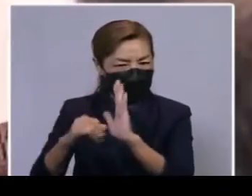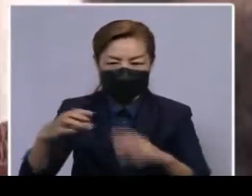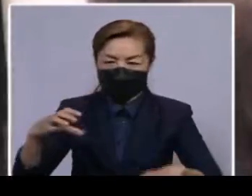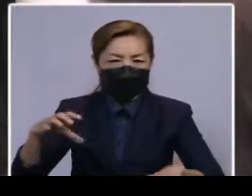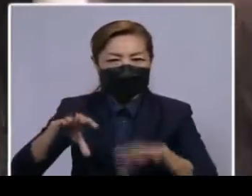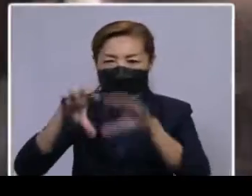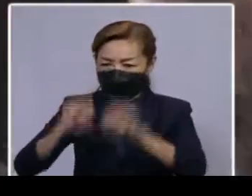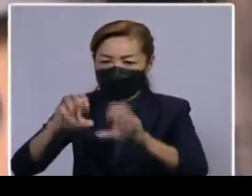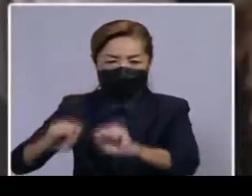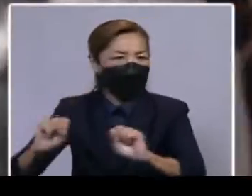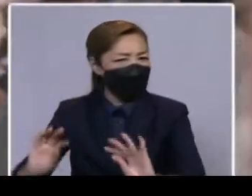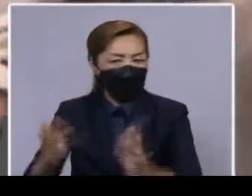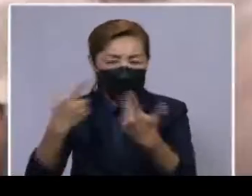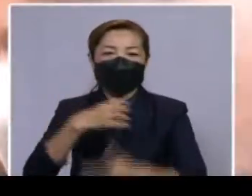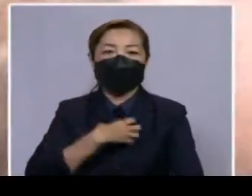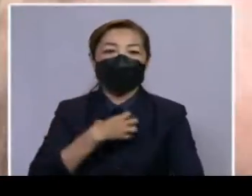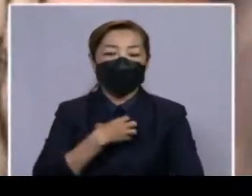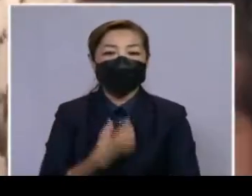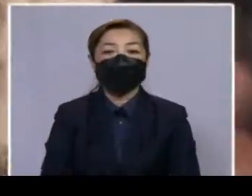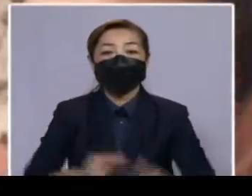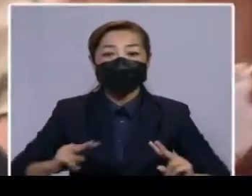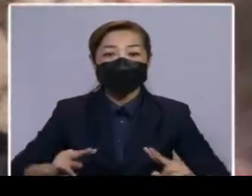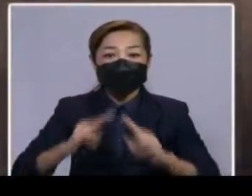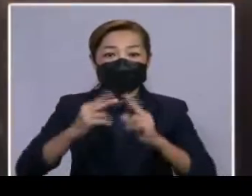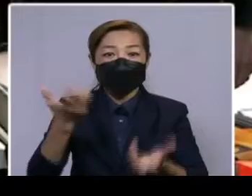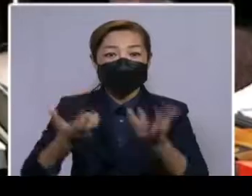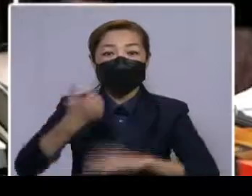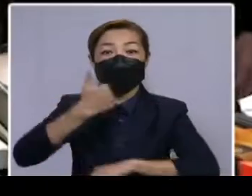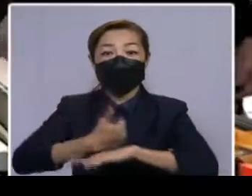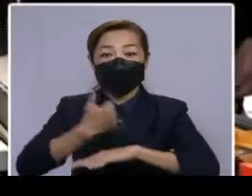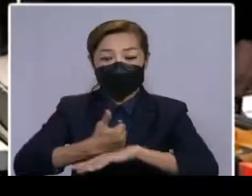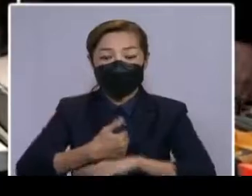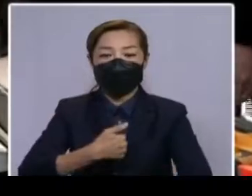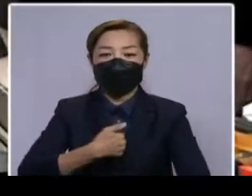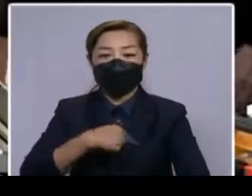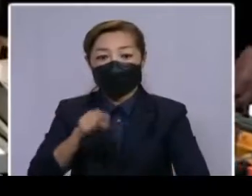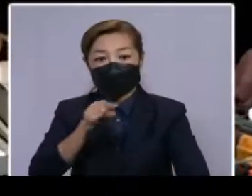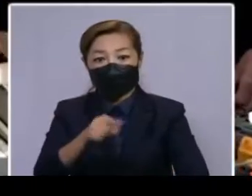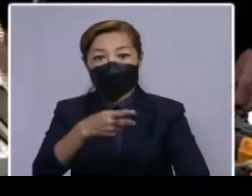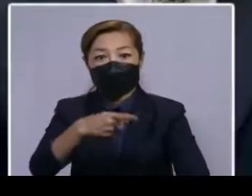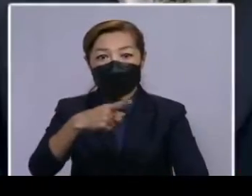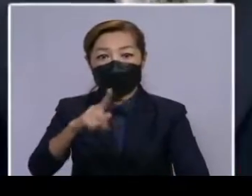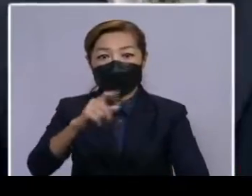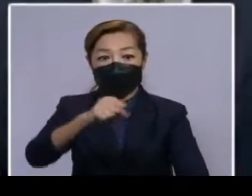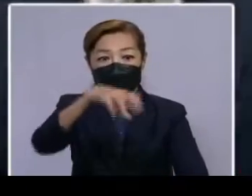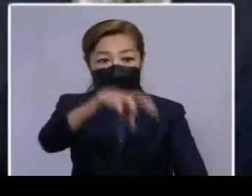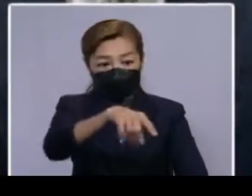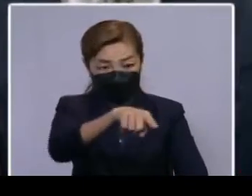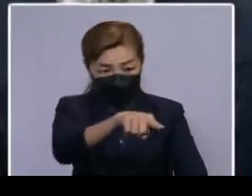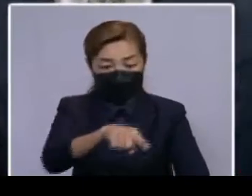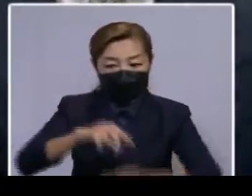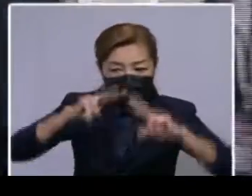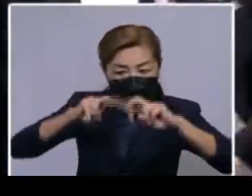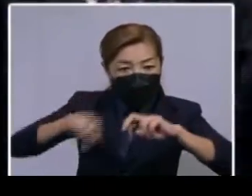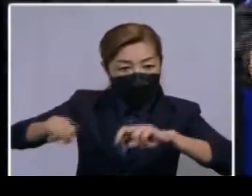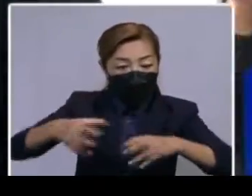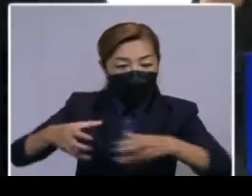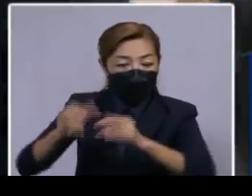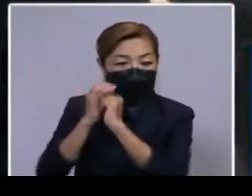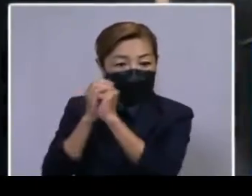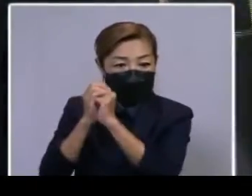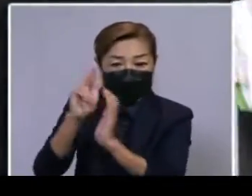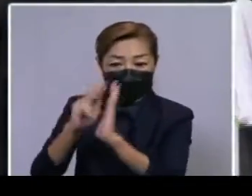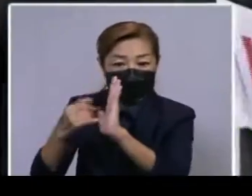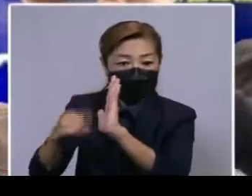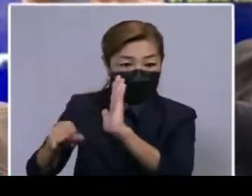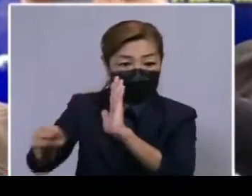สมศักดิ์เทพสุทินรัฐมนตรียุติธรรมค่ะบอกว่าได้สั่งการให้สำนักงานปปสเร่งขยายผลแล้วก็ยึดทรัพย์เครือข่ายตู้ห่าวอย่างต่อ